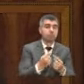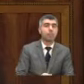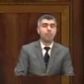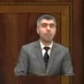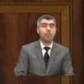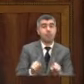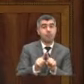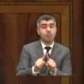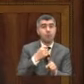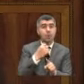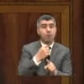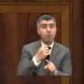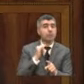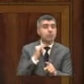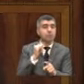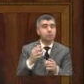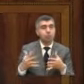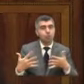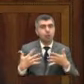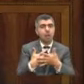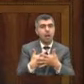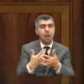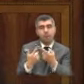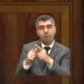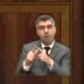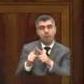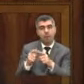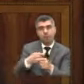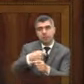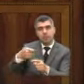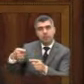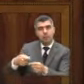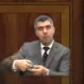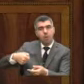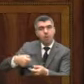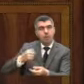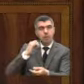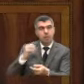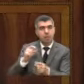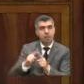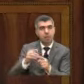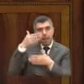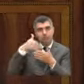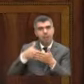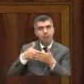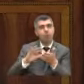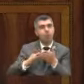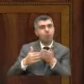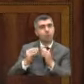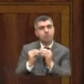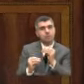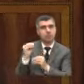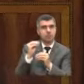سبحان الله، تقرر تجويع الناس وبعدو يتم توزيع القفاف، ولكن المغاربه راهم اكبر واكبر اكبر من هذا